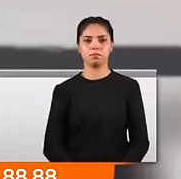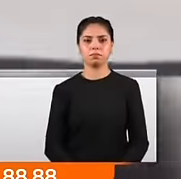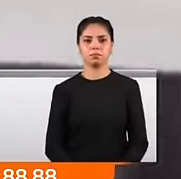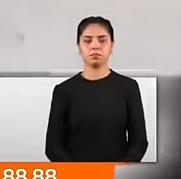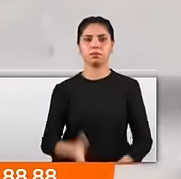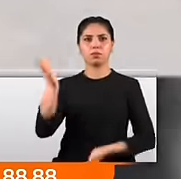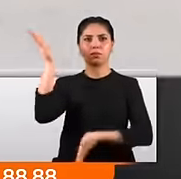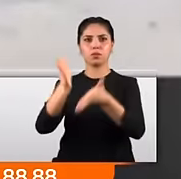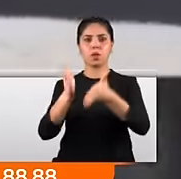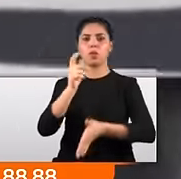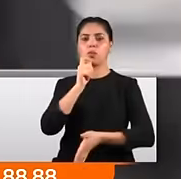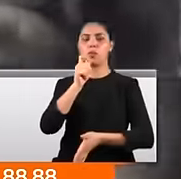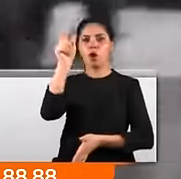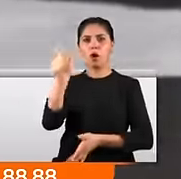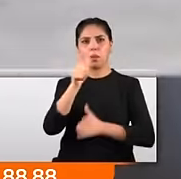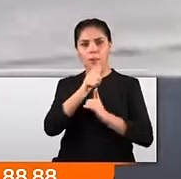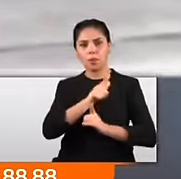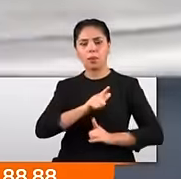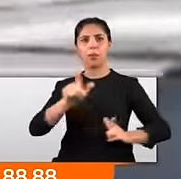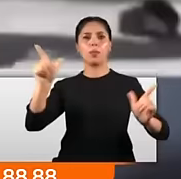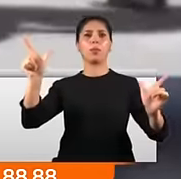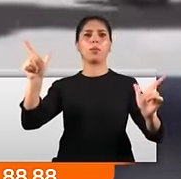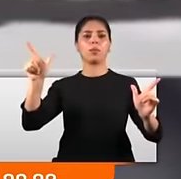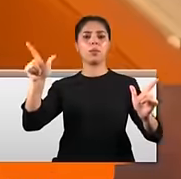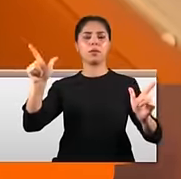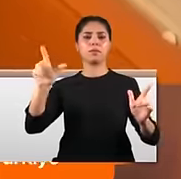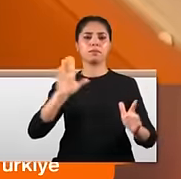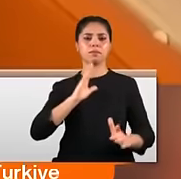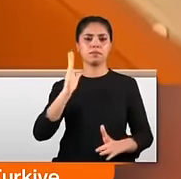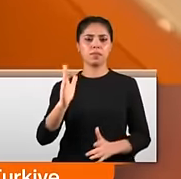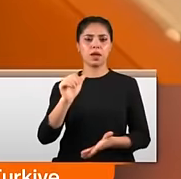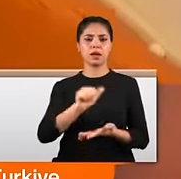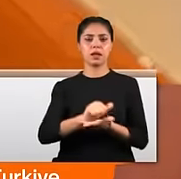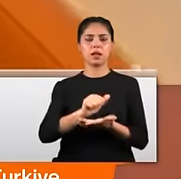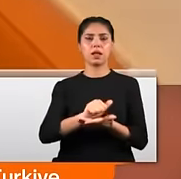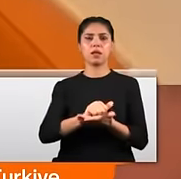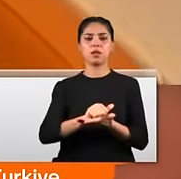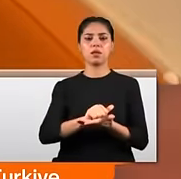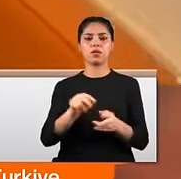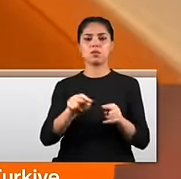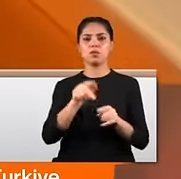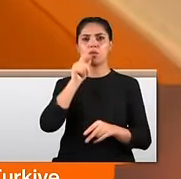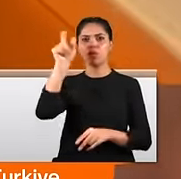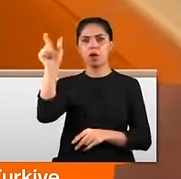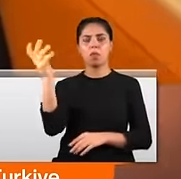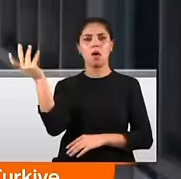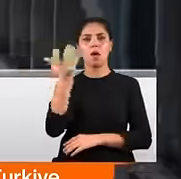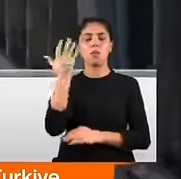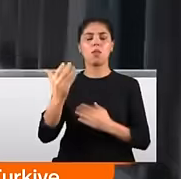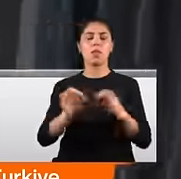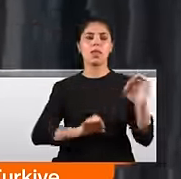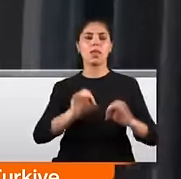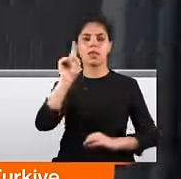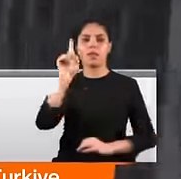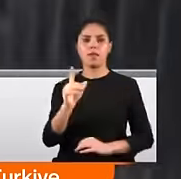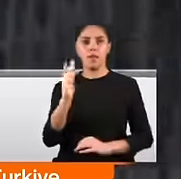Darp sırasında muhabirin çığlıkları Kudüs sokaklarında yankılandı. Gazeteci Mustafa Haruf'un ilk müdahalesi ambulansta yapıldı.